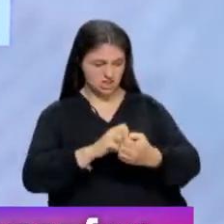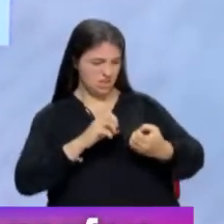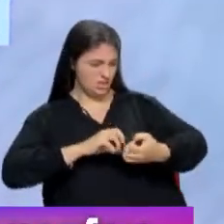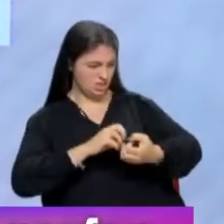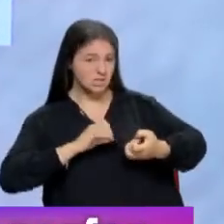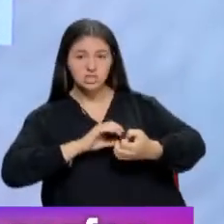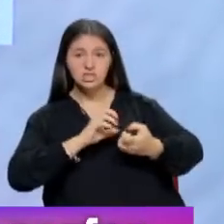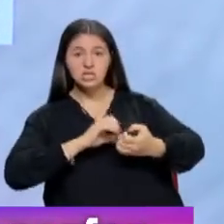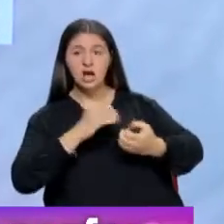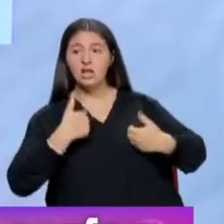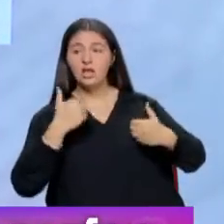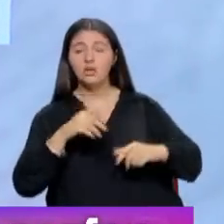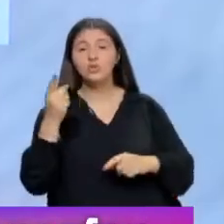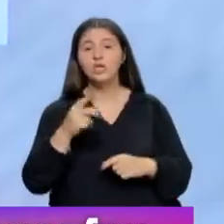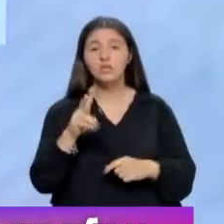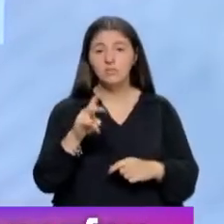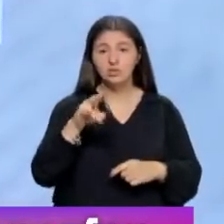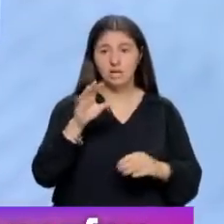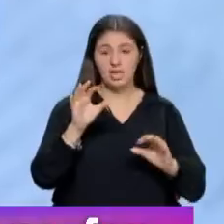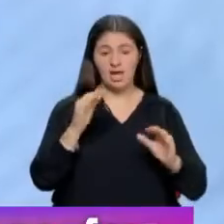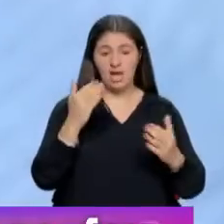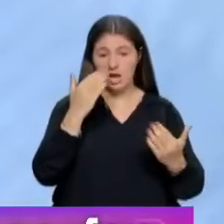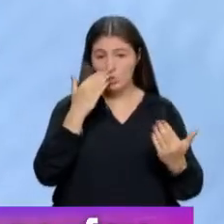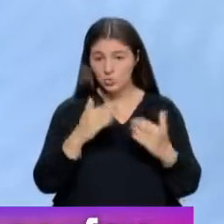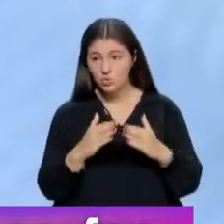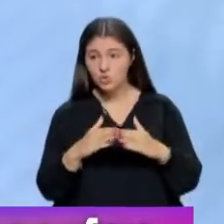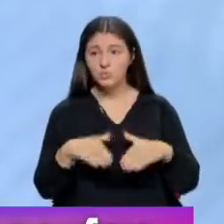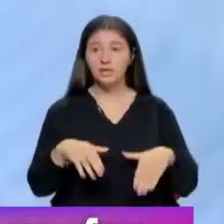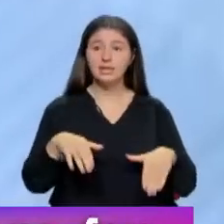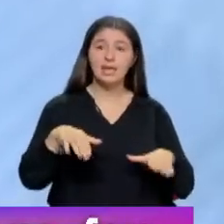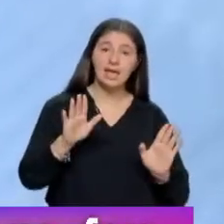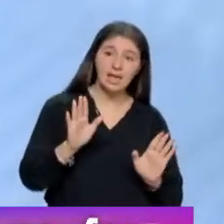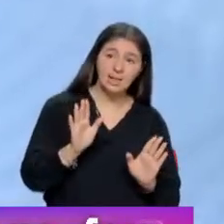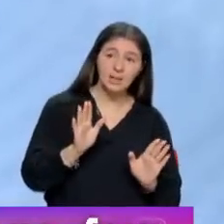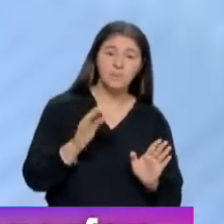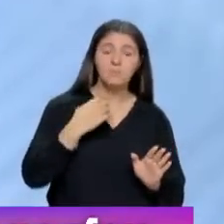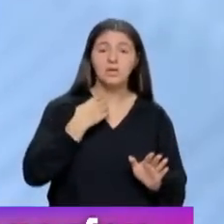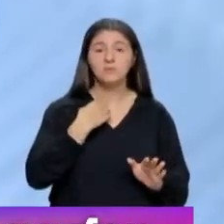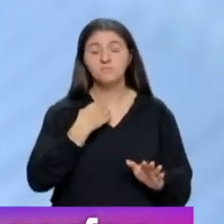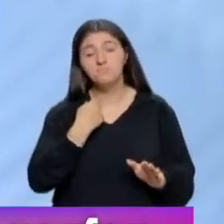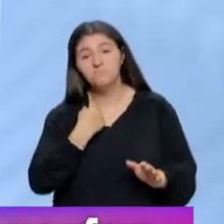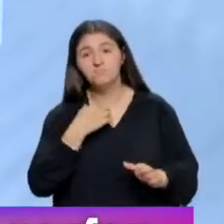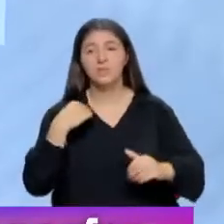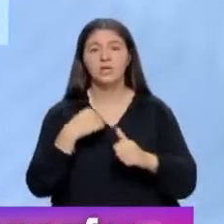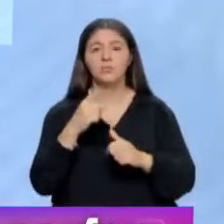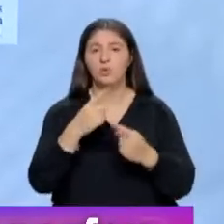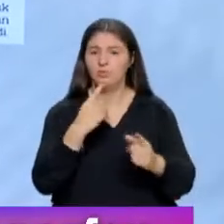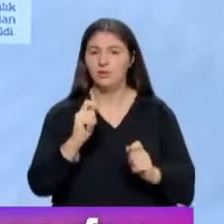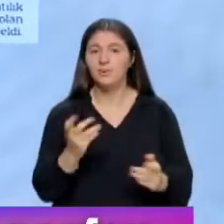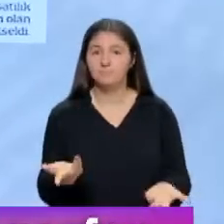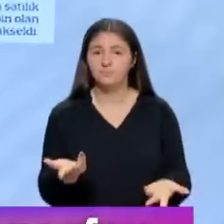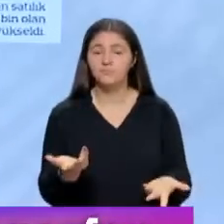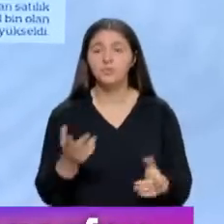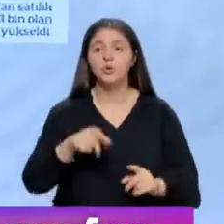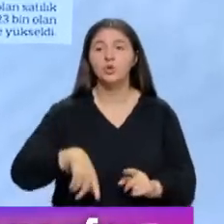haline geldi yüzde 25 hakkaniyetli mi Ee hakkaniyetli midir değil midir yine bunu da konuşalım